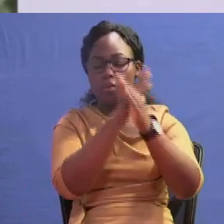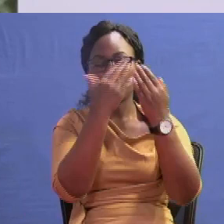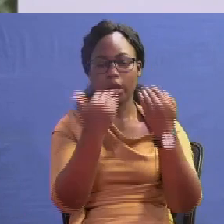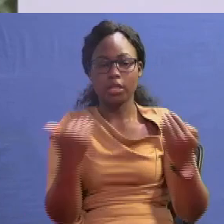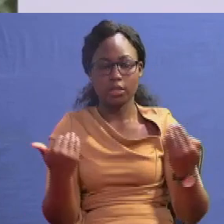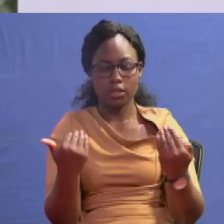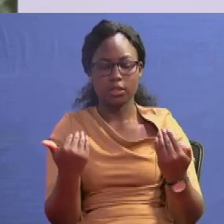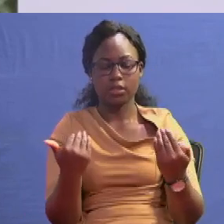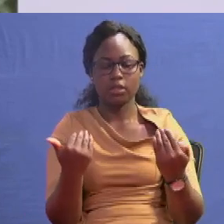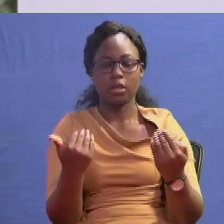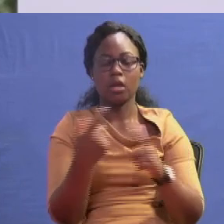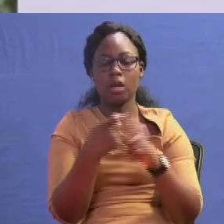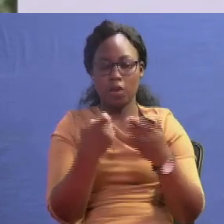from